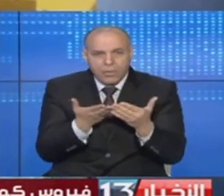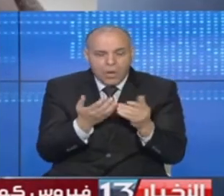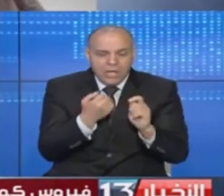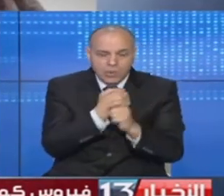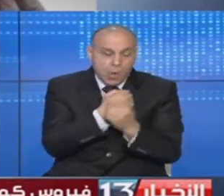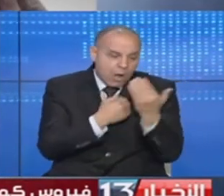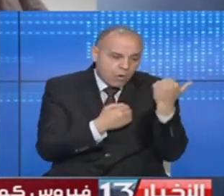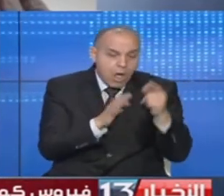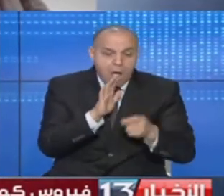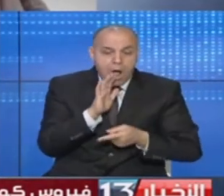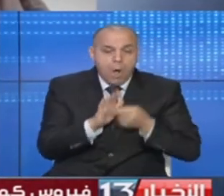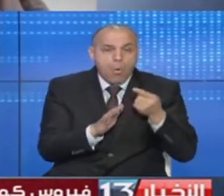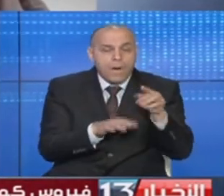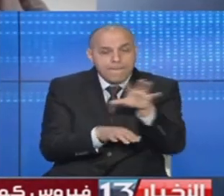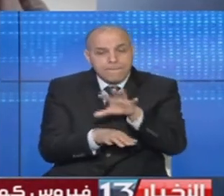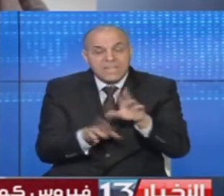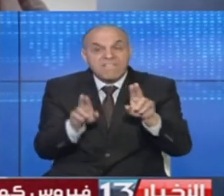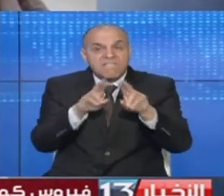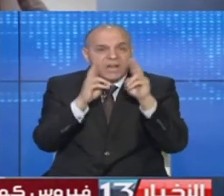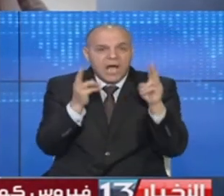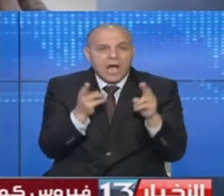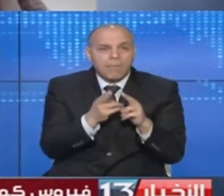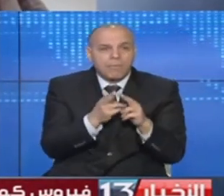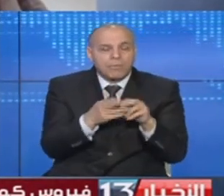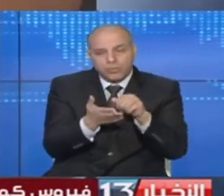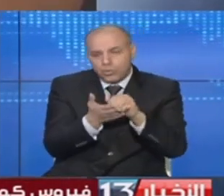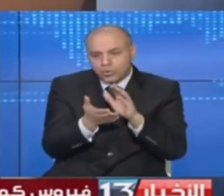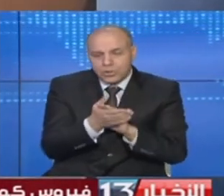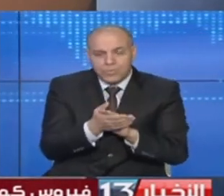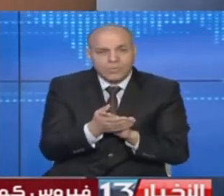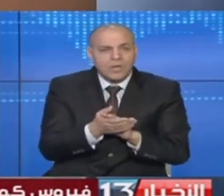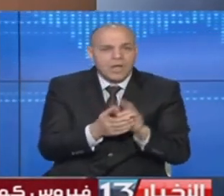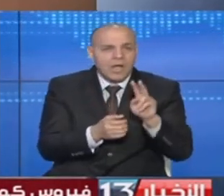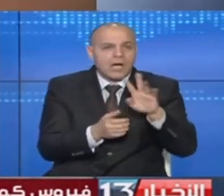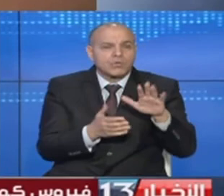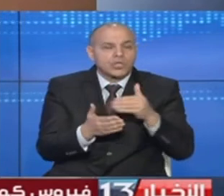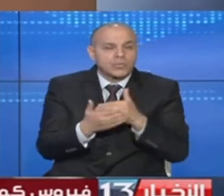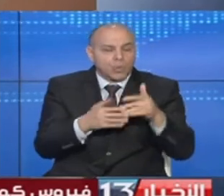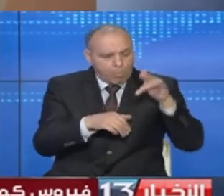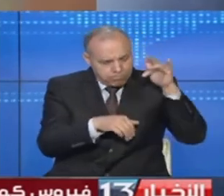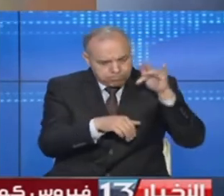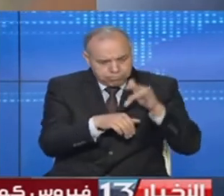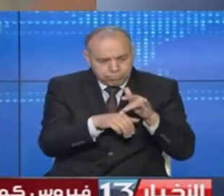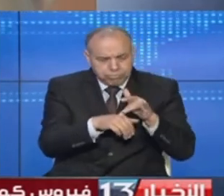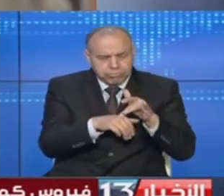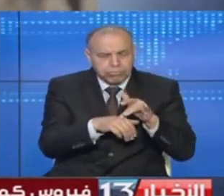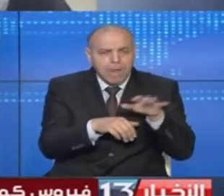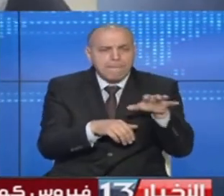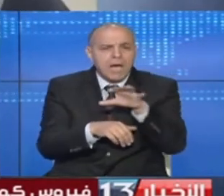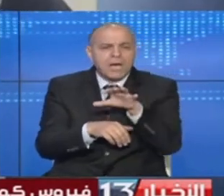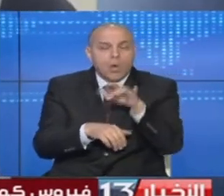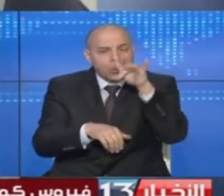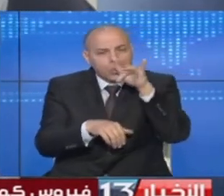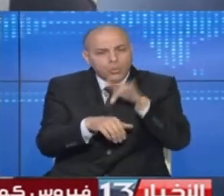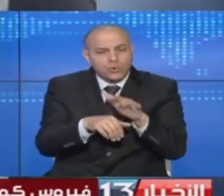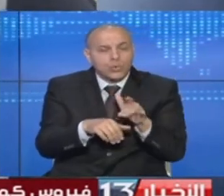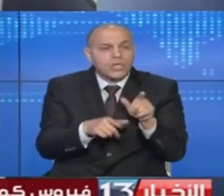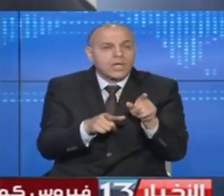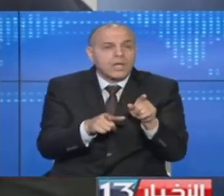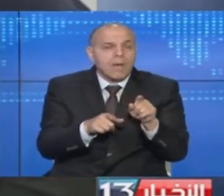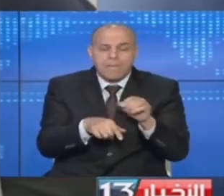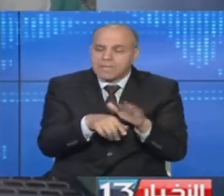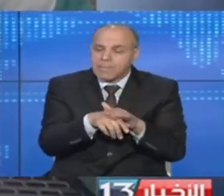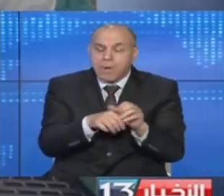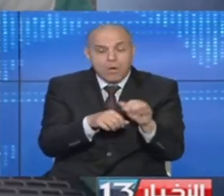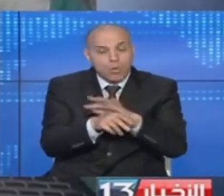الأسبوع الماضي أول منطقة في العالم تسجل 25 مليون إصابة، أسوأ المناطق تضررا من